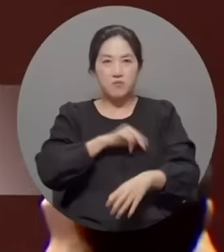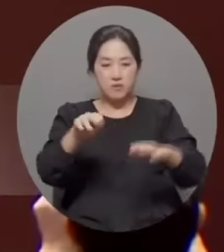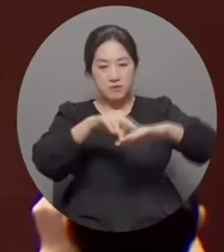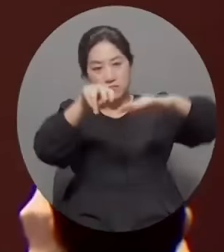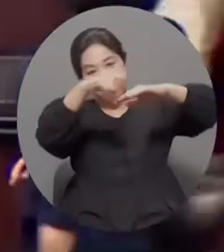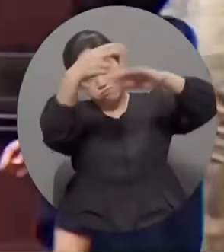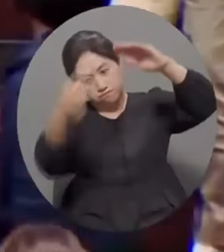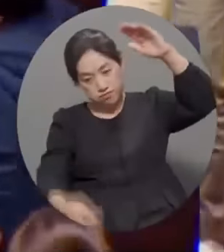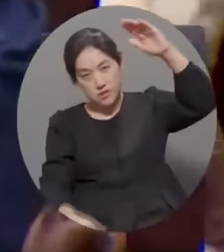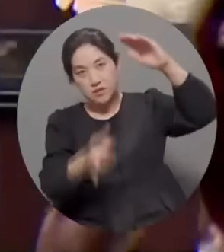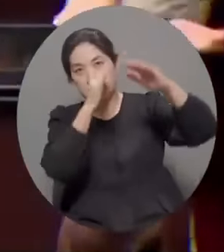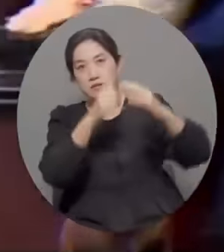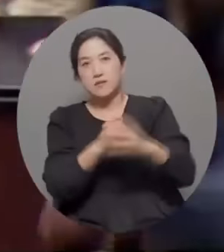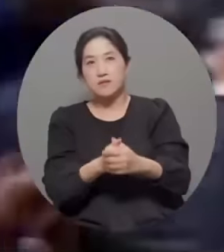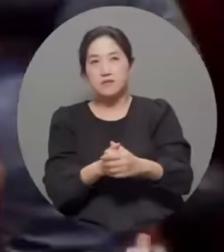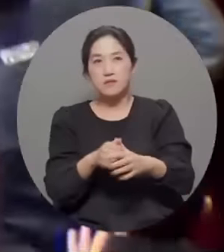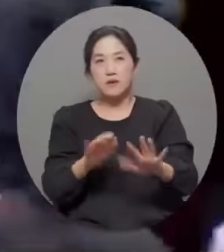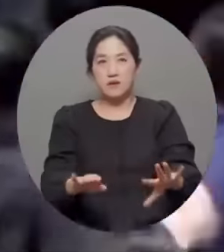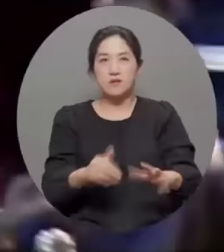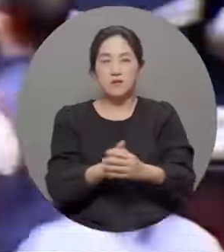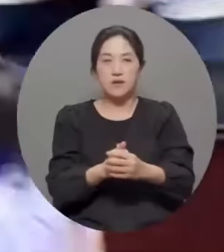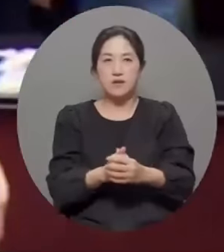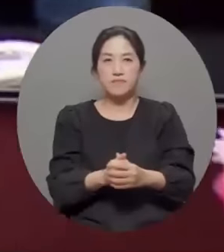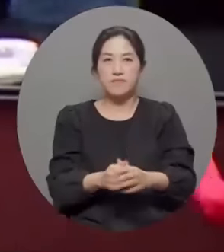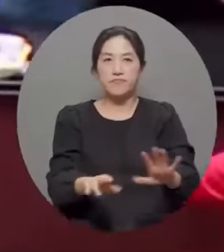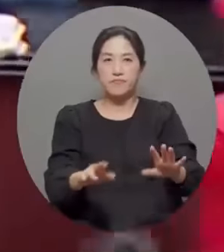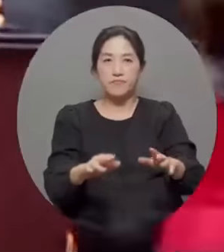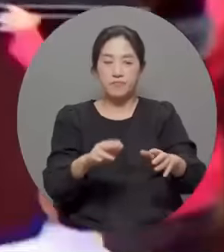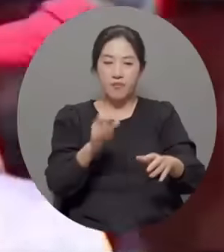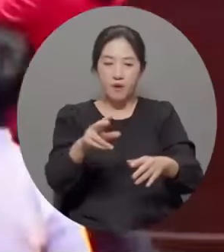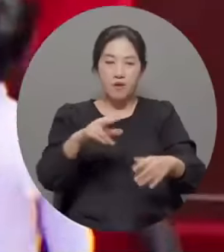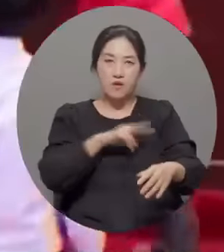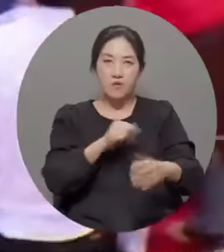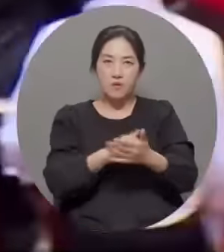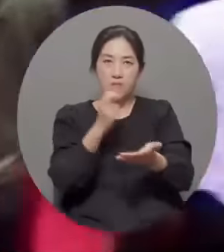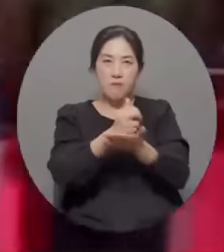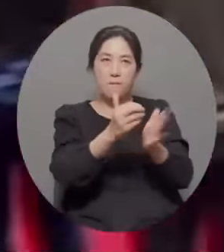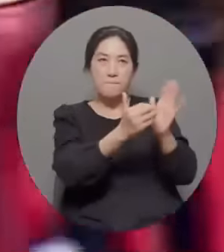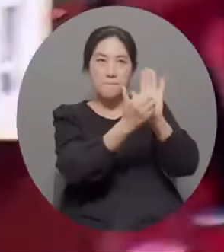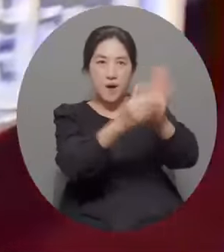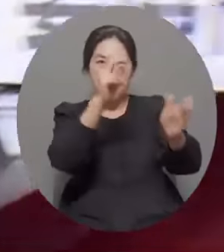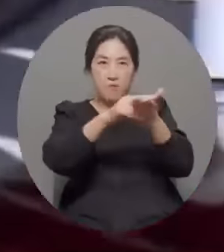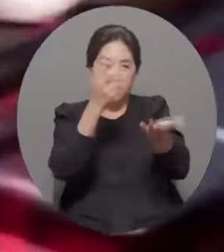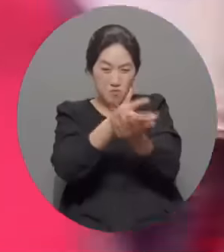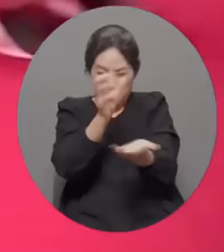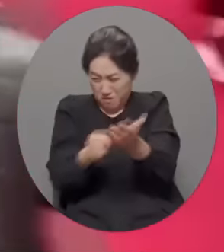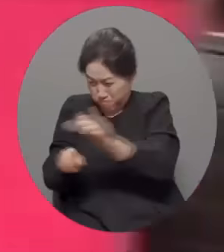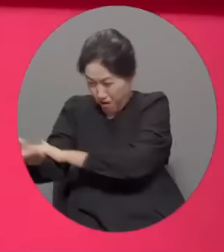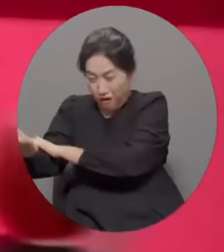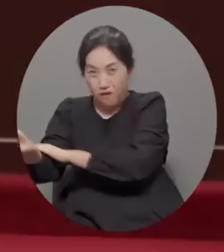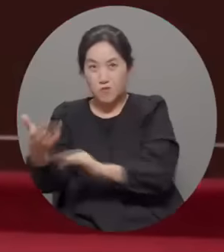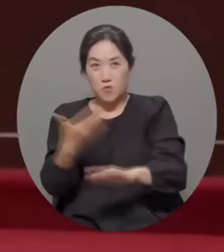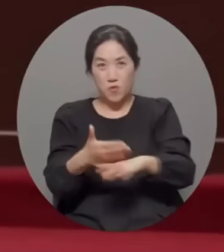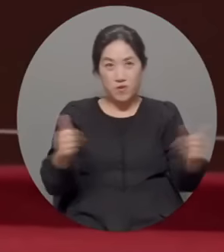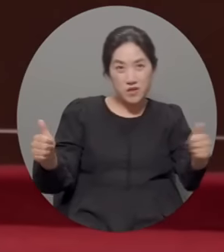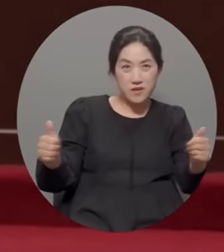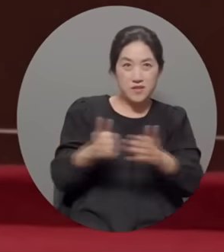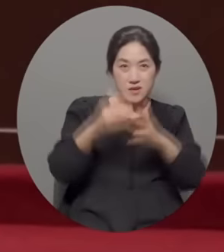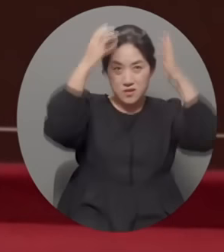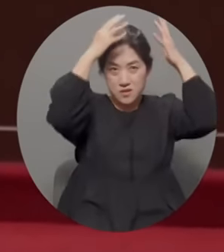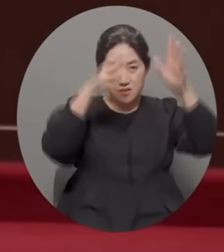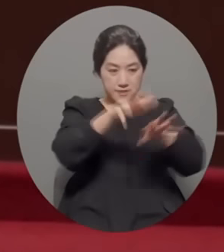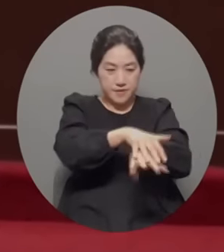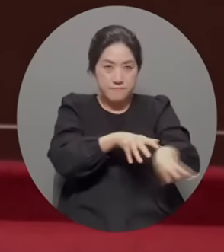발생했습니다. 당시 여당 의원이 법안 상정을 막기 위해 서류를 빼앗아 도망가고 또 다른 의원은 헬멧과